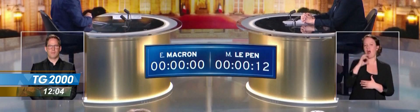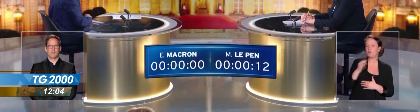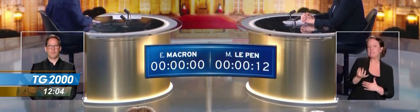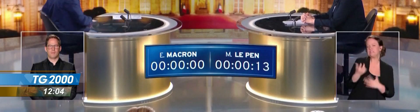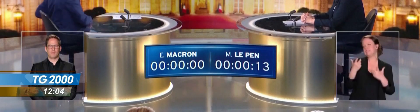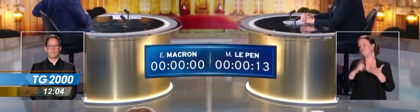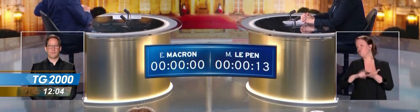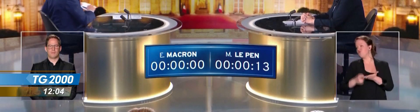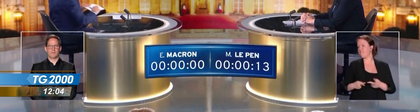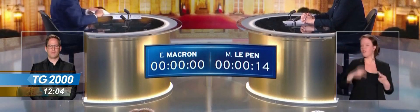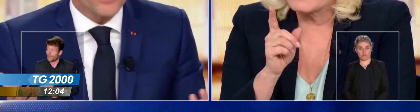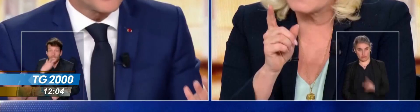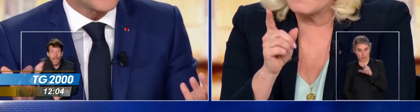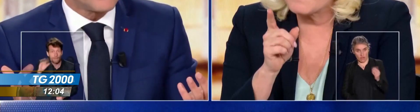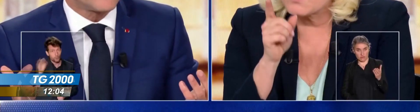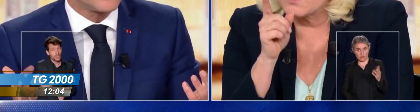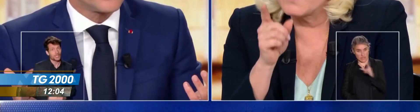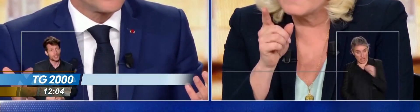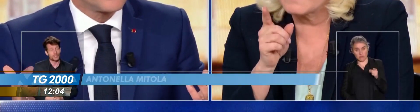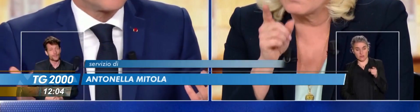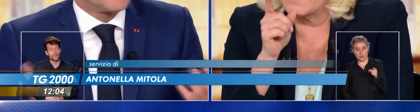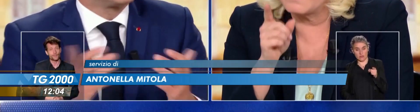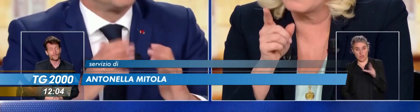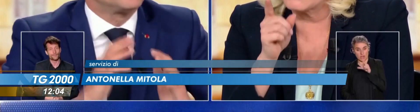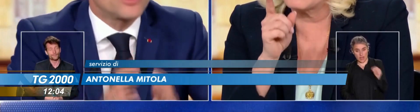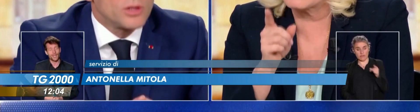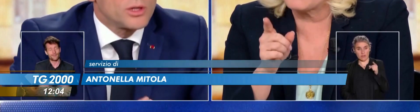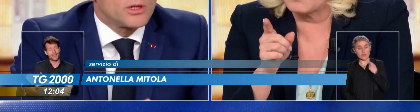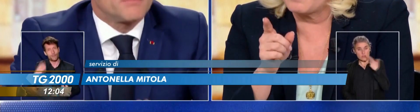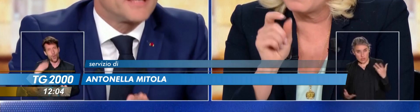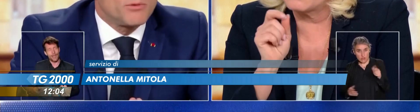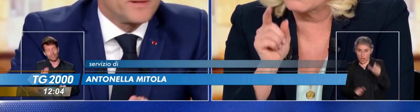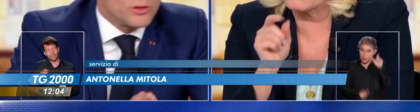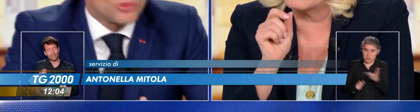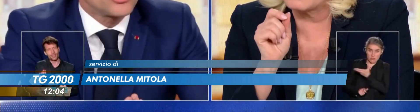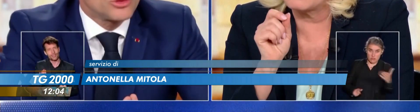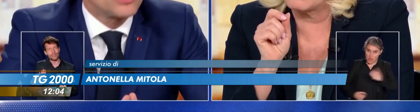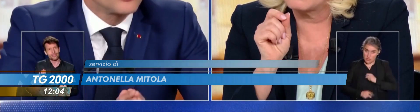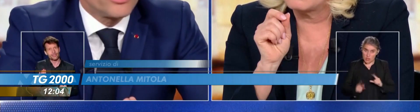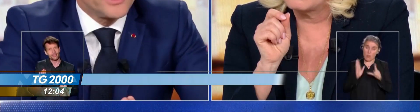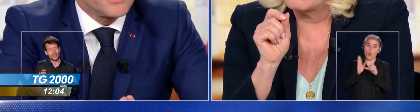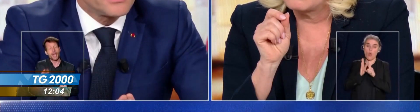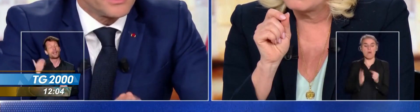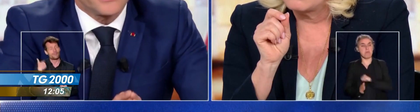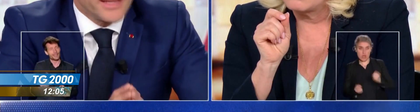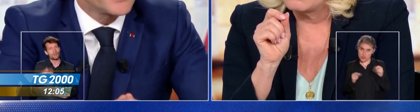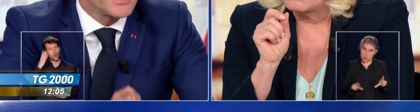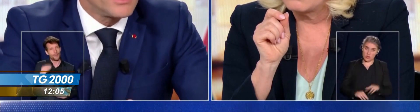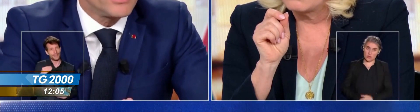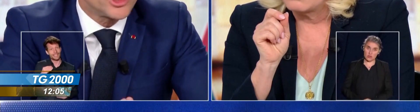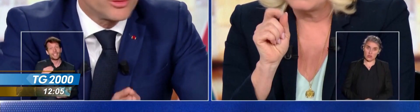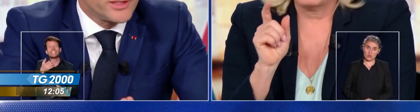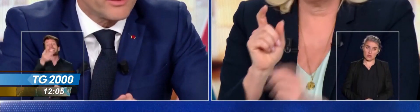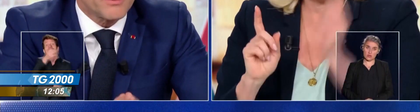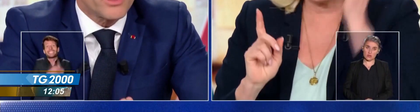doveva essere la rivincita di cinque anni fa ma sin dalle prime battute i ruoli sembrano simili a quelli che nel 2017 sancirono la vittoria di